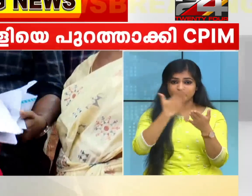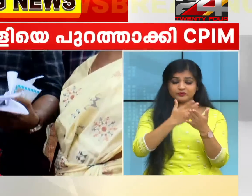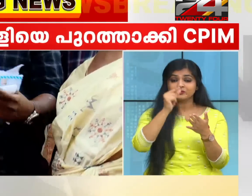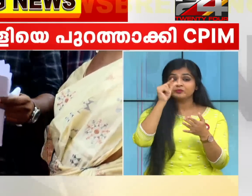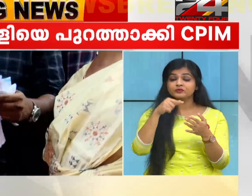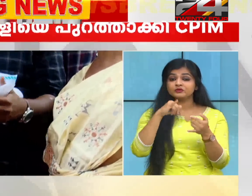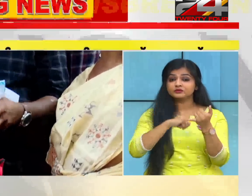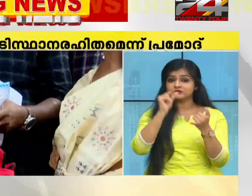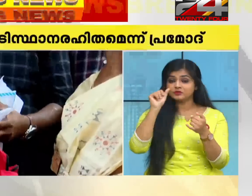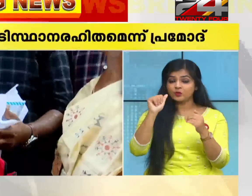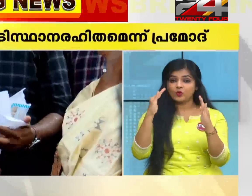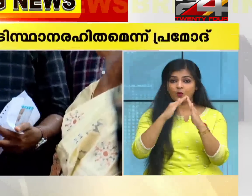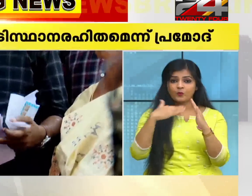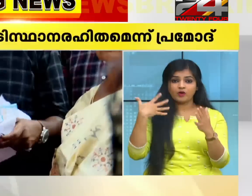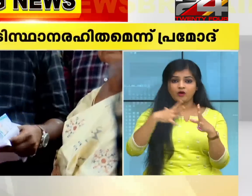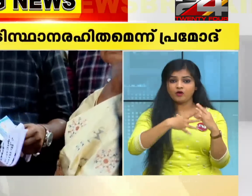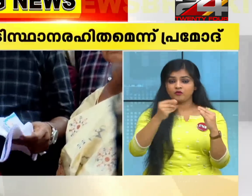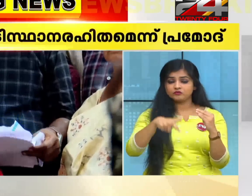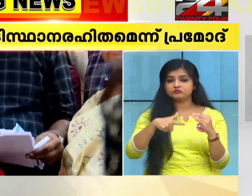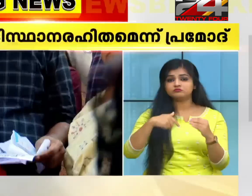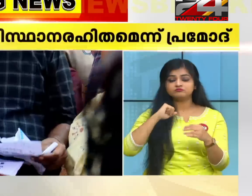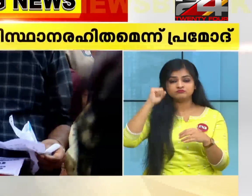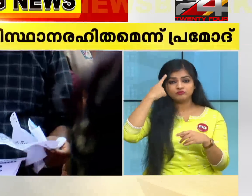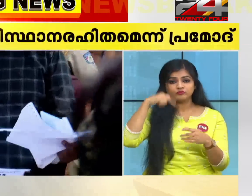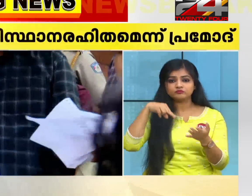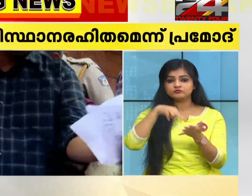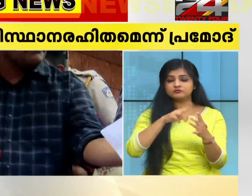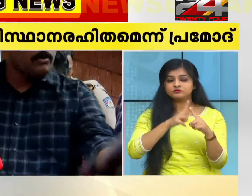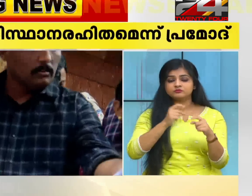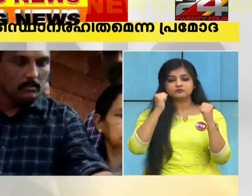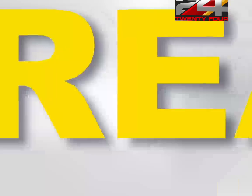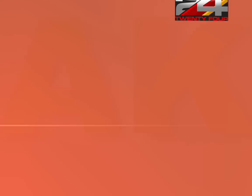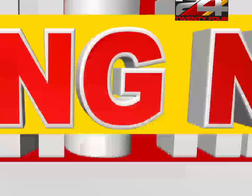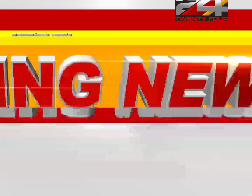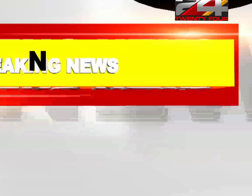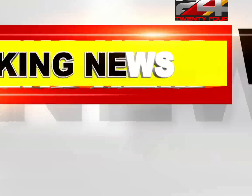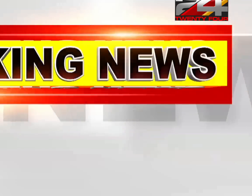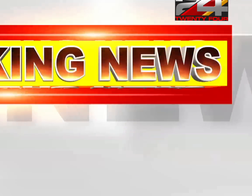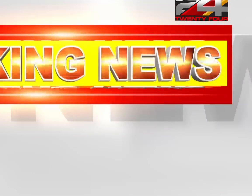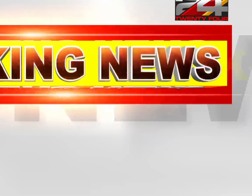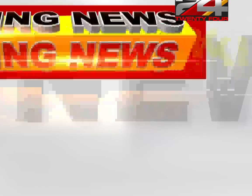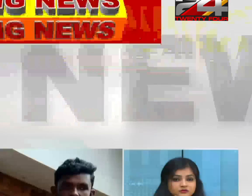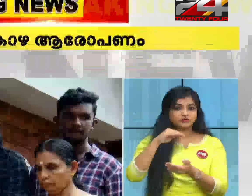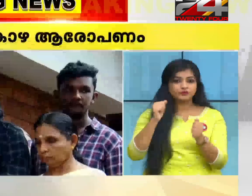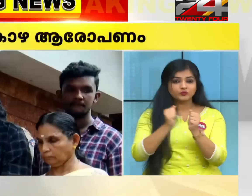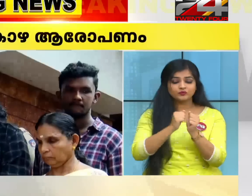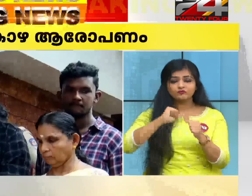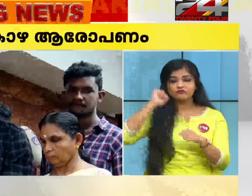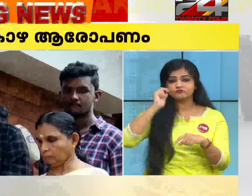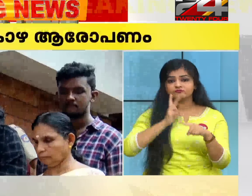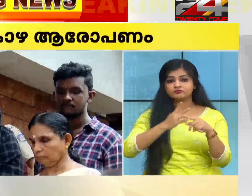മുന്നിൽ മറുപടിക്കായി കാത്തു നിൽക്കുമെന്നുള്ളത് തന്നെയാണ് അദ്ദേഹം വ്യക്തമാക്കുന്നത്. ഇവിടെ കുത്തിയിരുന്നു കൊണ്ട് അമ്മയുടെയും മകൻ്റെയും ഒപ്പം പ്രതിഷേധിക്കുമെന്നുള്ള